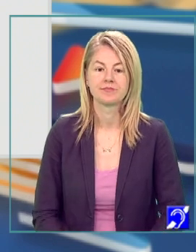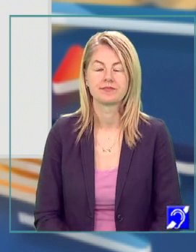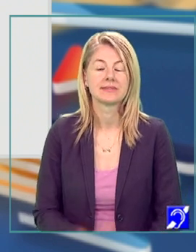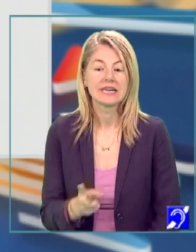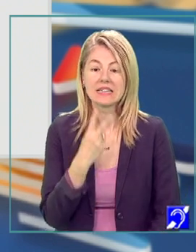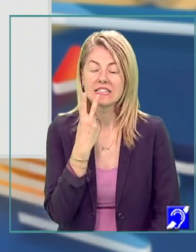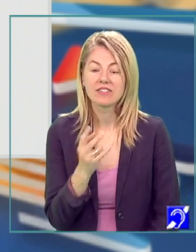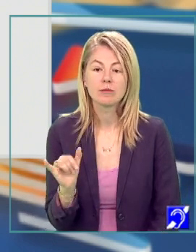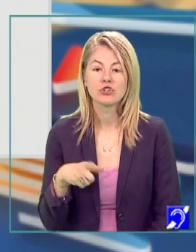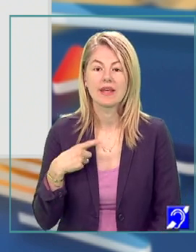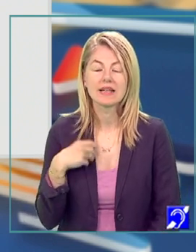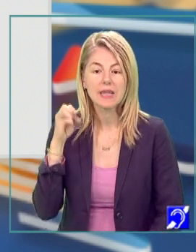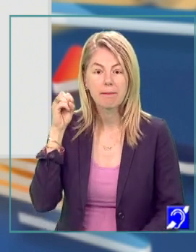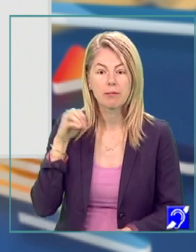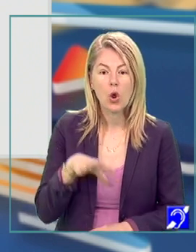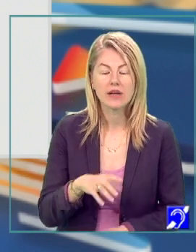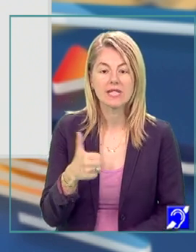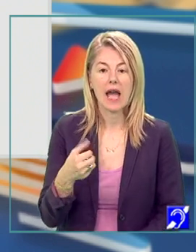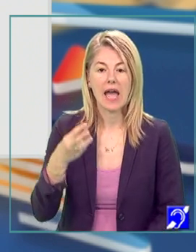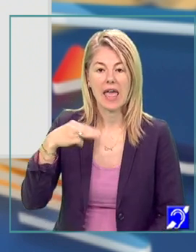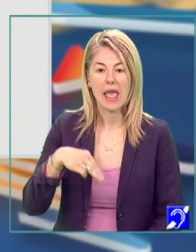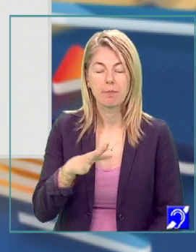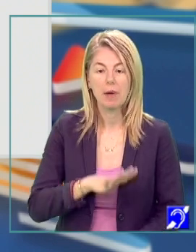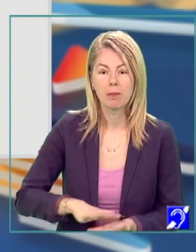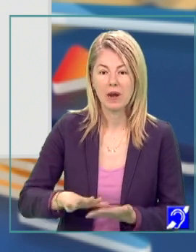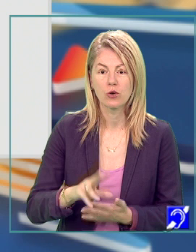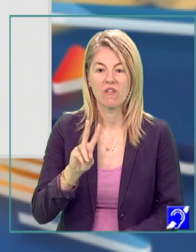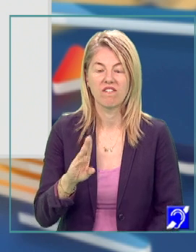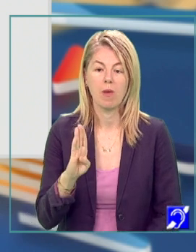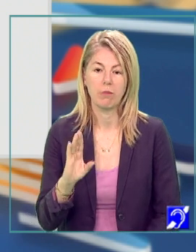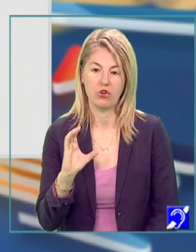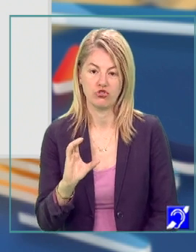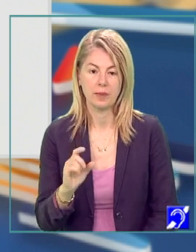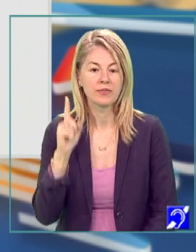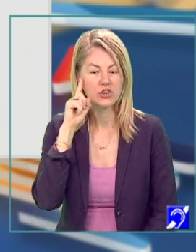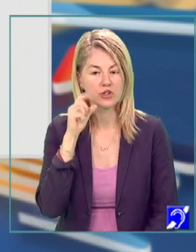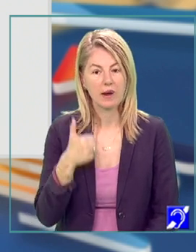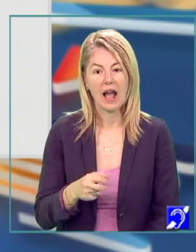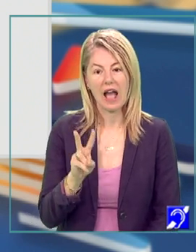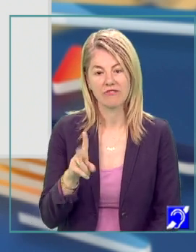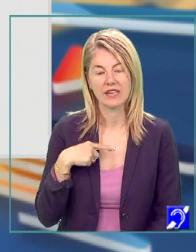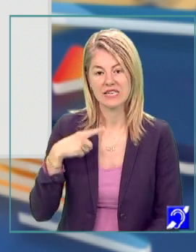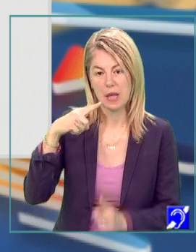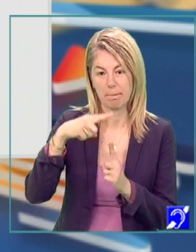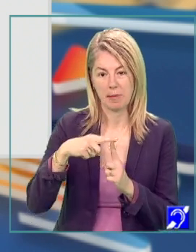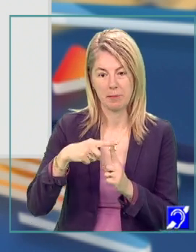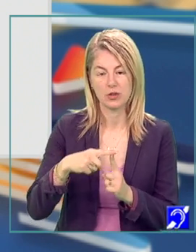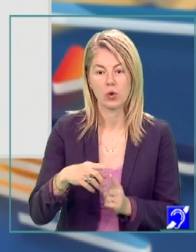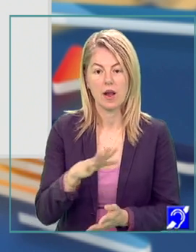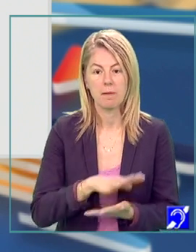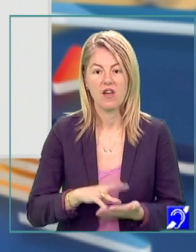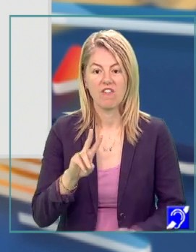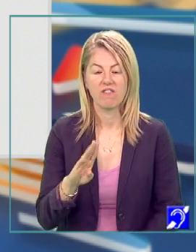Să vedem cine este proiecția lui AM pe planul VBC. Știm că AV este perpendiculară pe